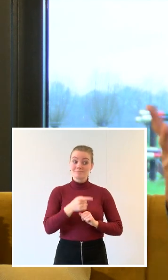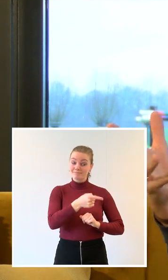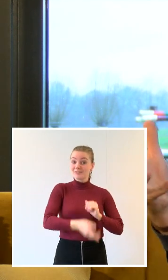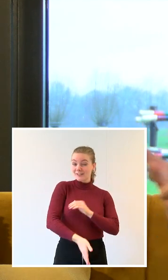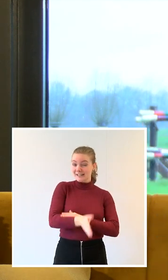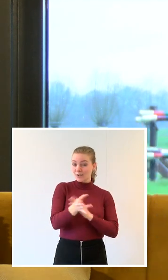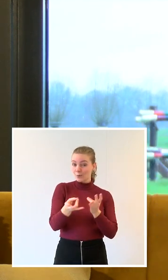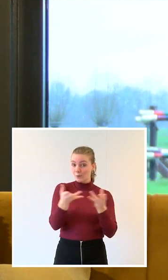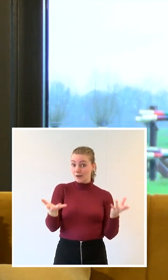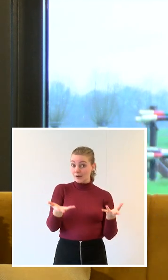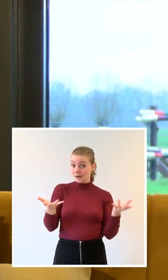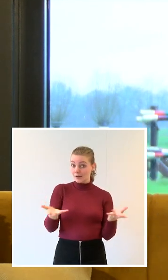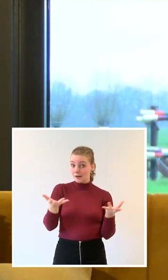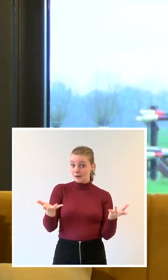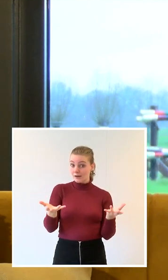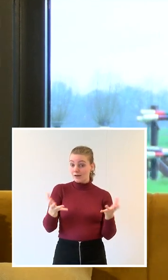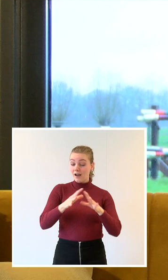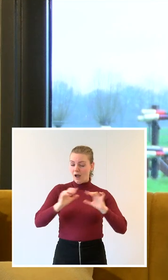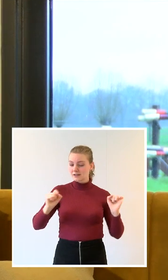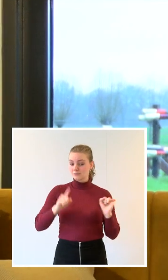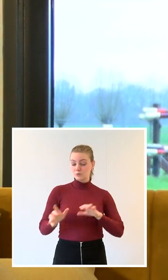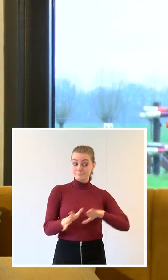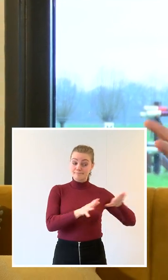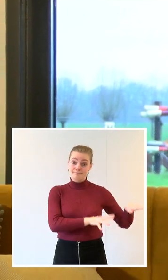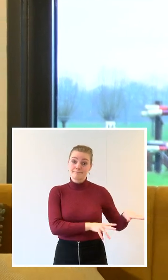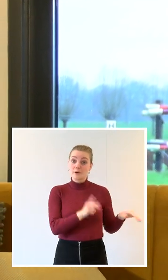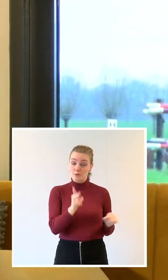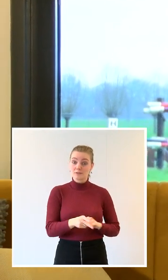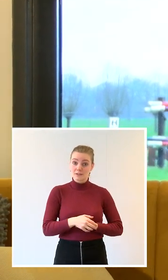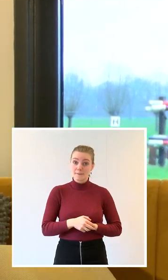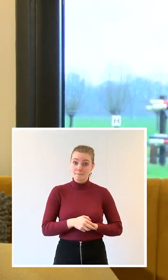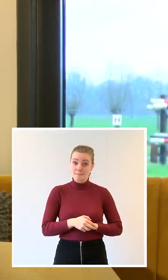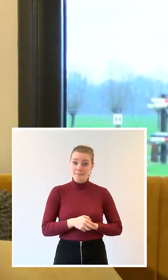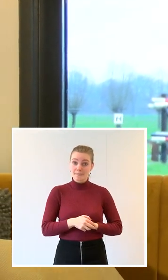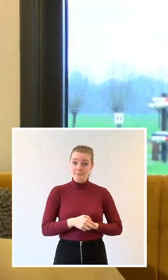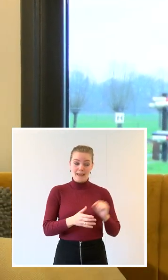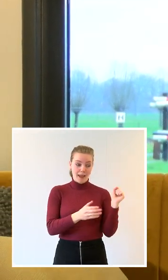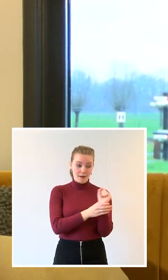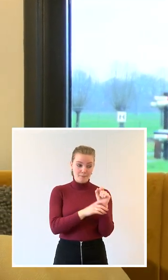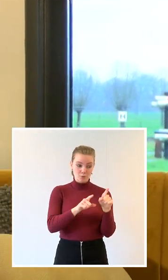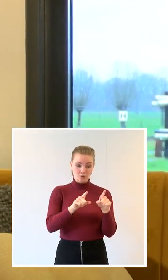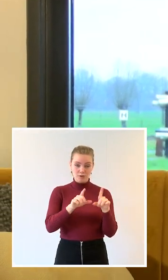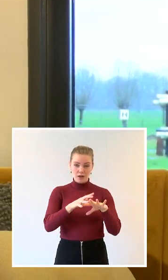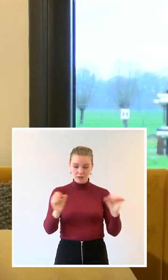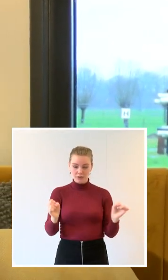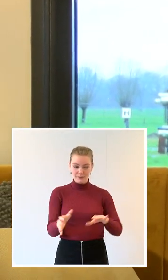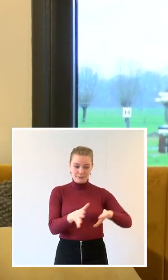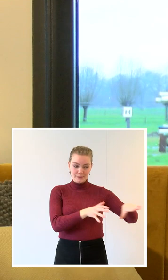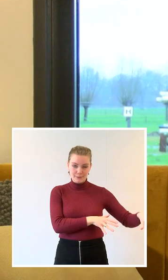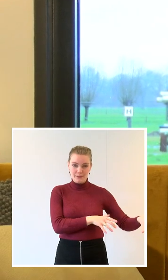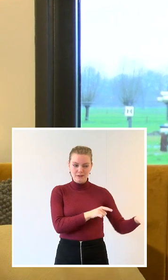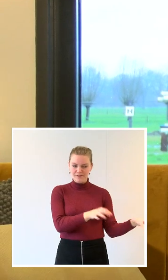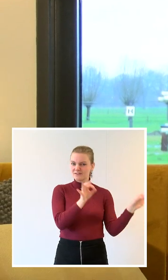waarbij hij alles achter moet laten. Waarbij Abraham achter zich moet laten wat hem vertrouwd is. Zijn